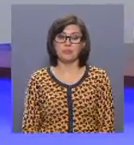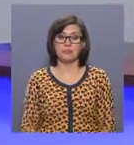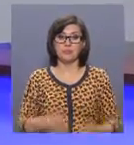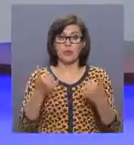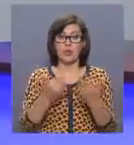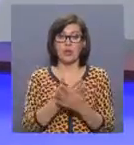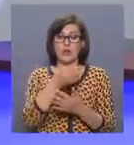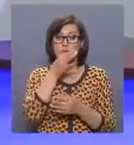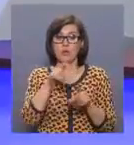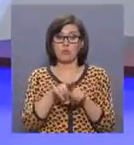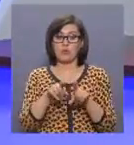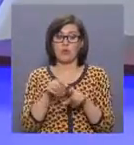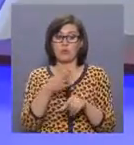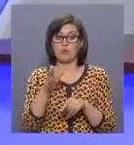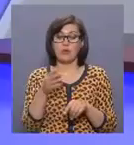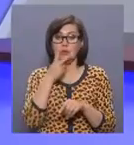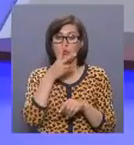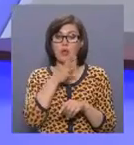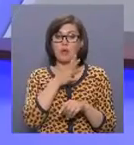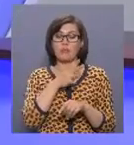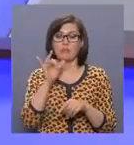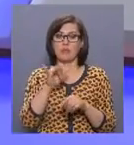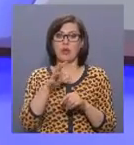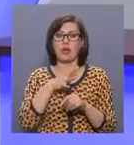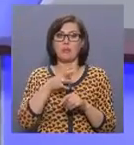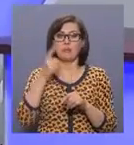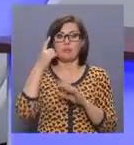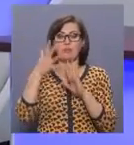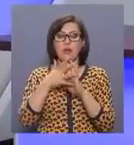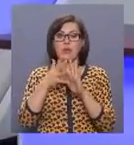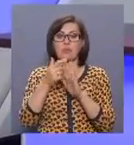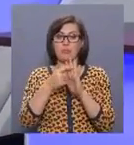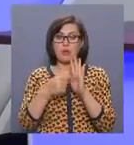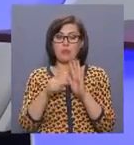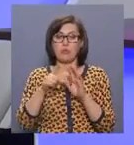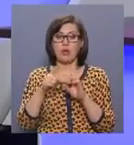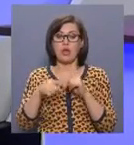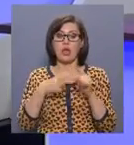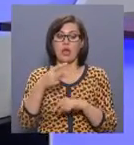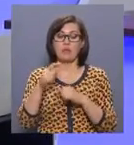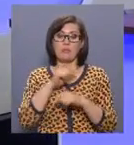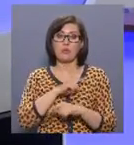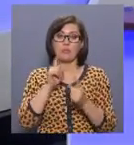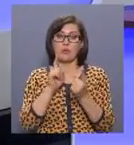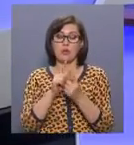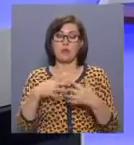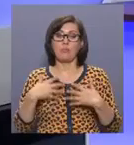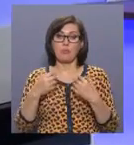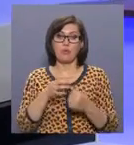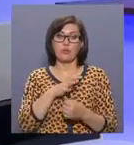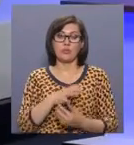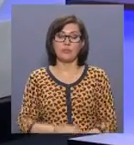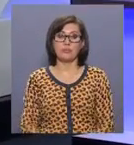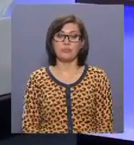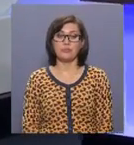Бүгінге айтар осы ағайын, біз көзбен көргенімізді, көкейге түйгенімізді жеткіздік. Келесі жексенбінің эфирінде жүздескенше аман сау болыңыздар.